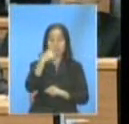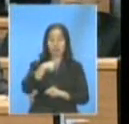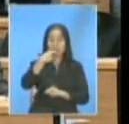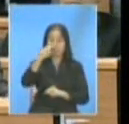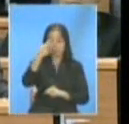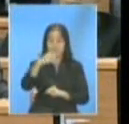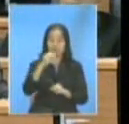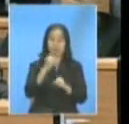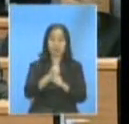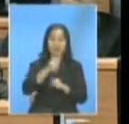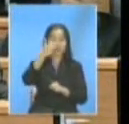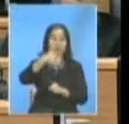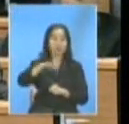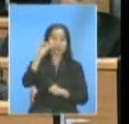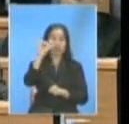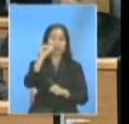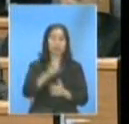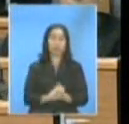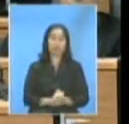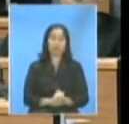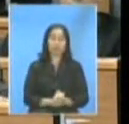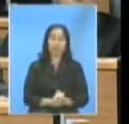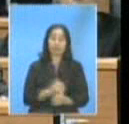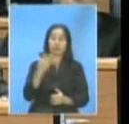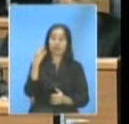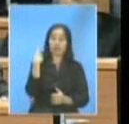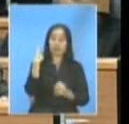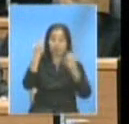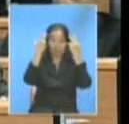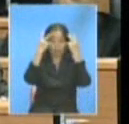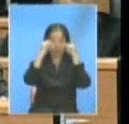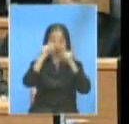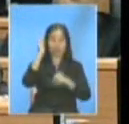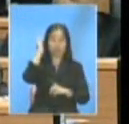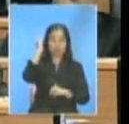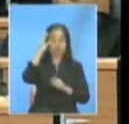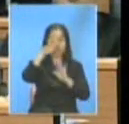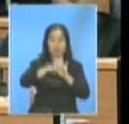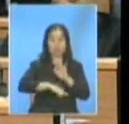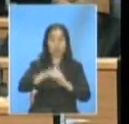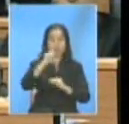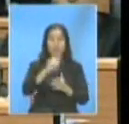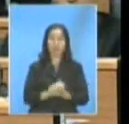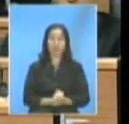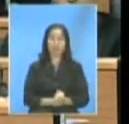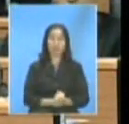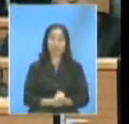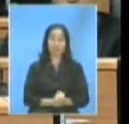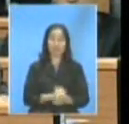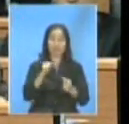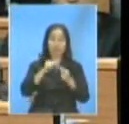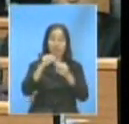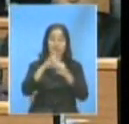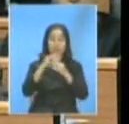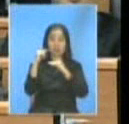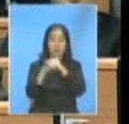ประการใดเมื่อวานท่านนายกก็พูดในสภาบอกว่าในการทุจริ